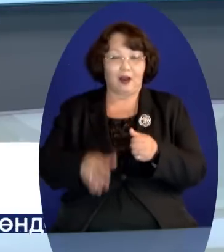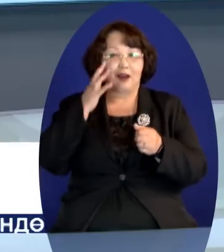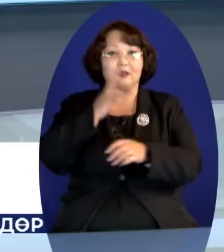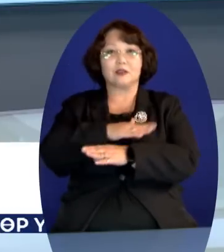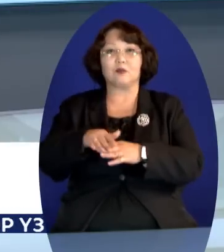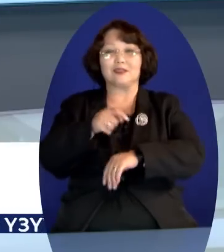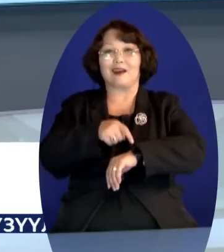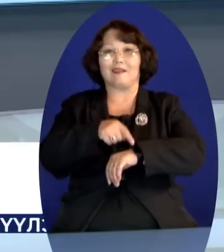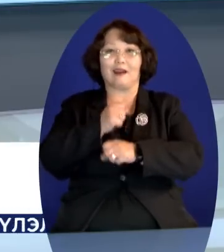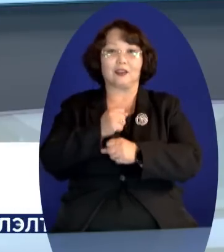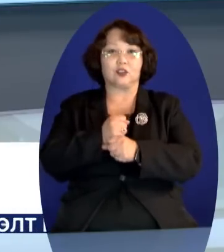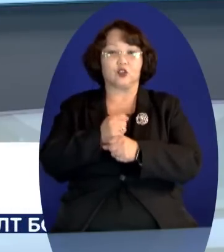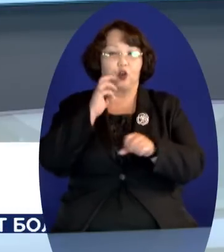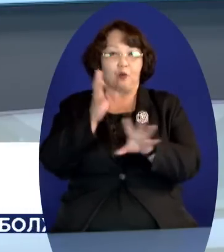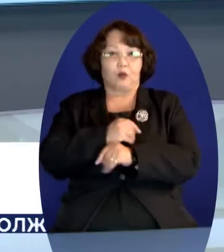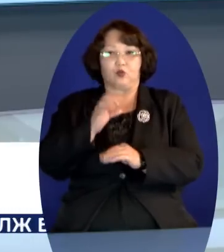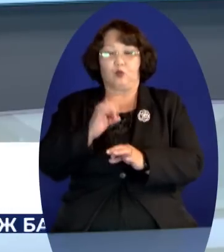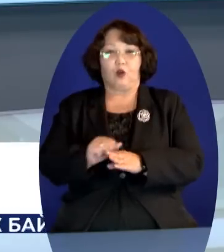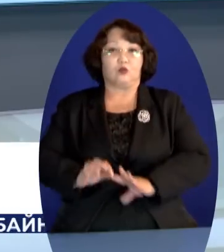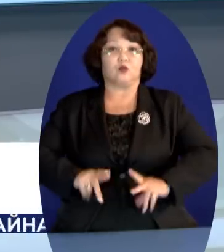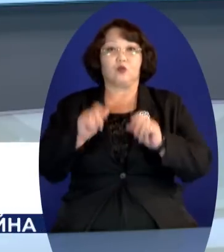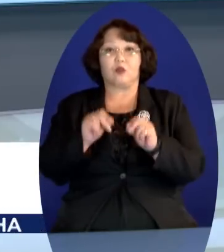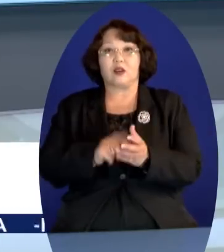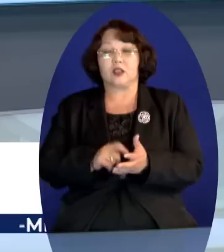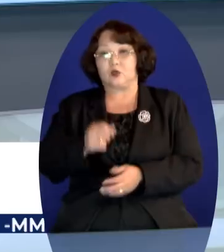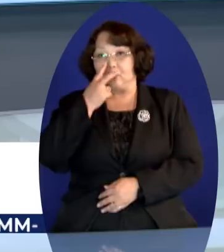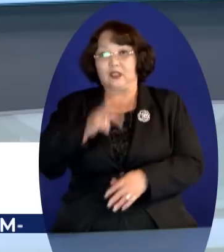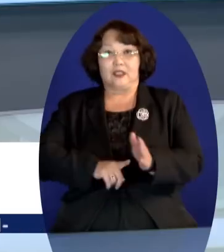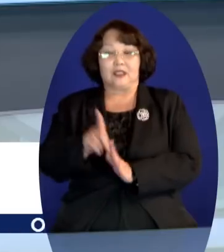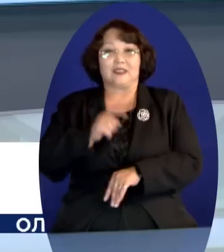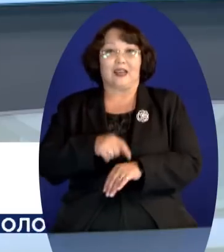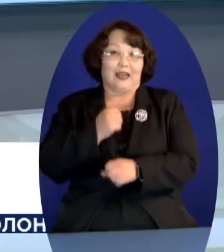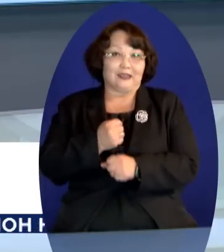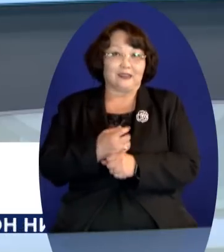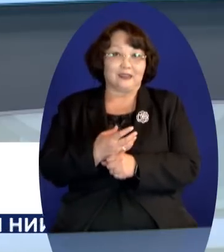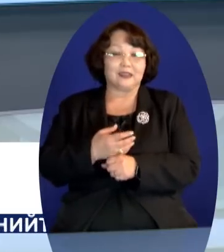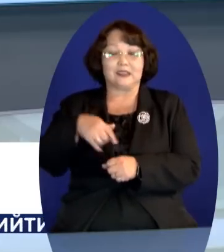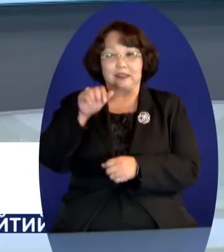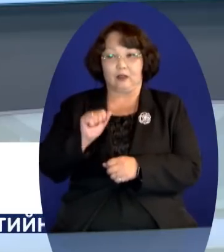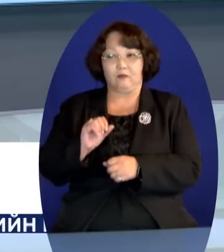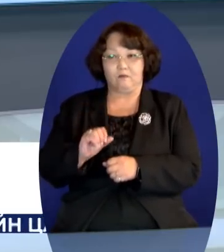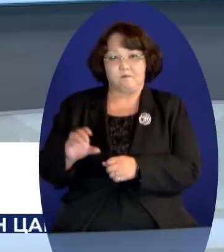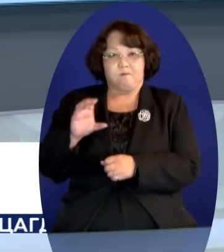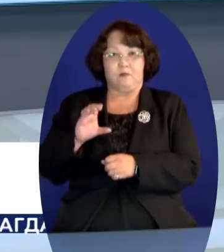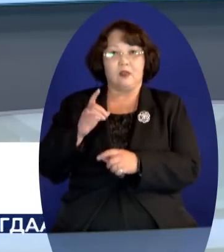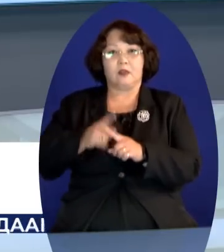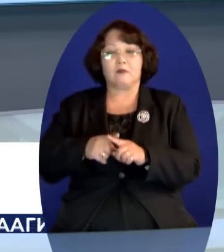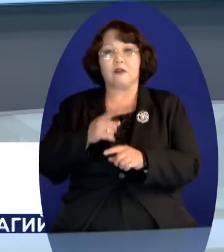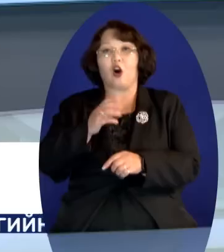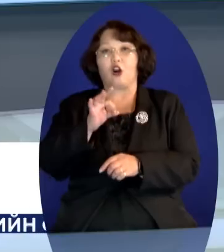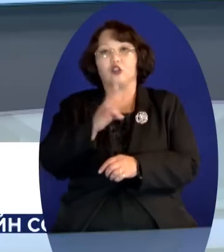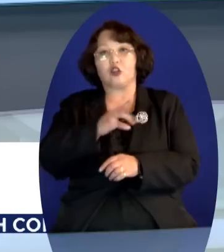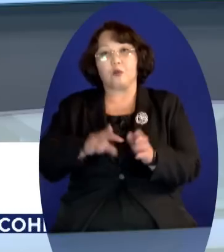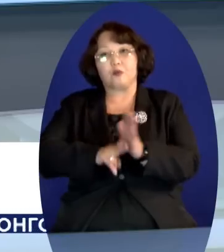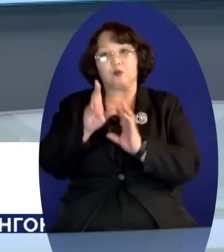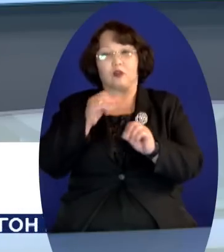ажлын тогтолцоог илүү боловсронгуй болгох гэж үзэж байгаа юм а. Эхний ээлжинд цагийн ажлын үнэлэмжийг нэмэгдүүлэх, цагийн ажлын оронтой гаргах үүргээ